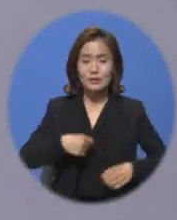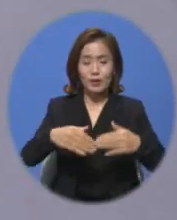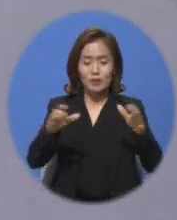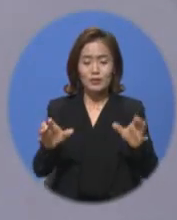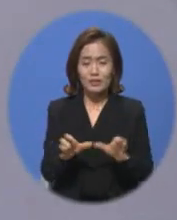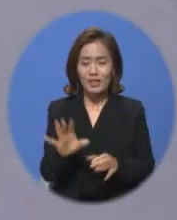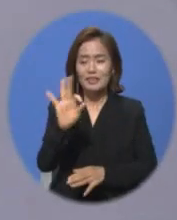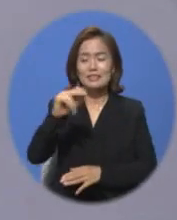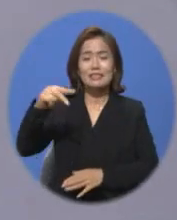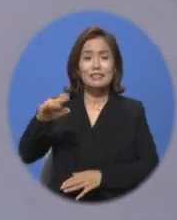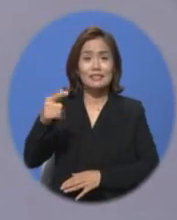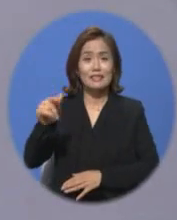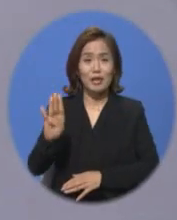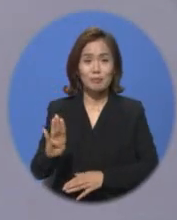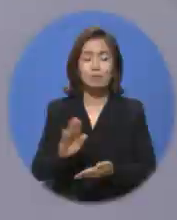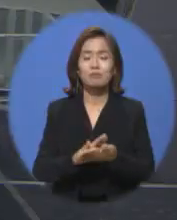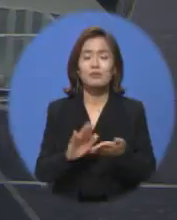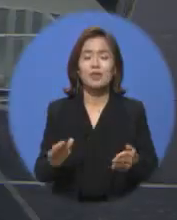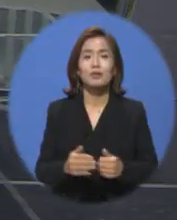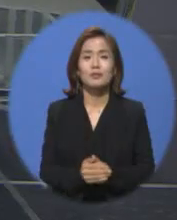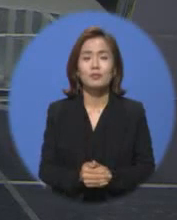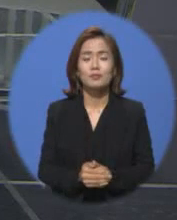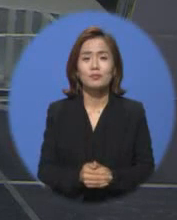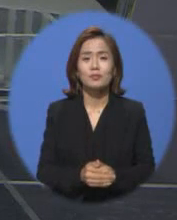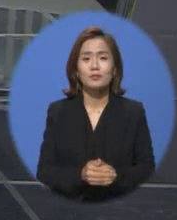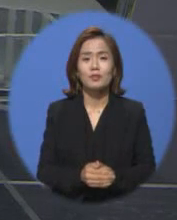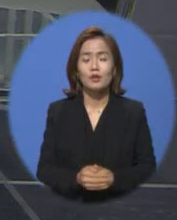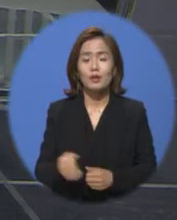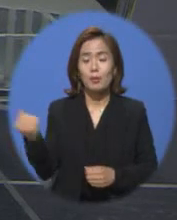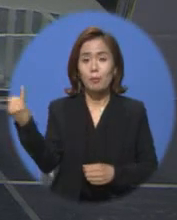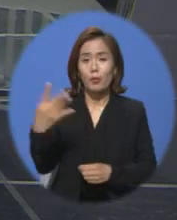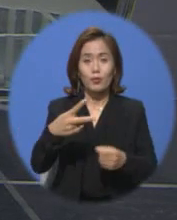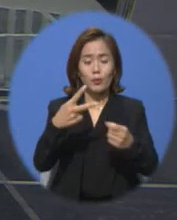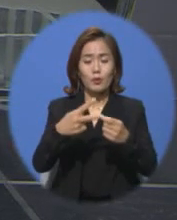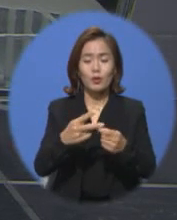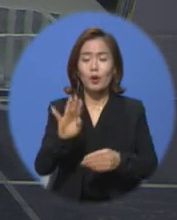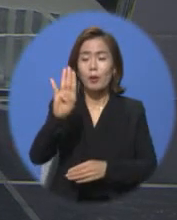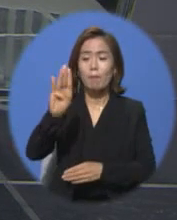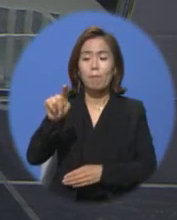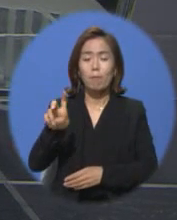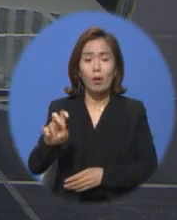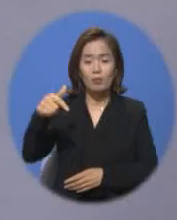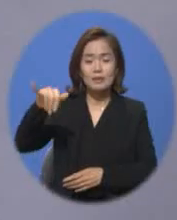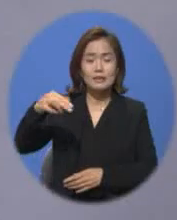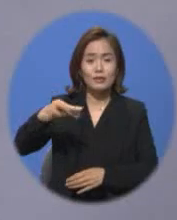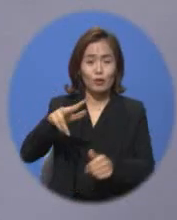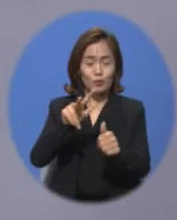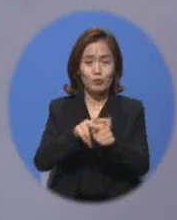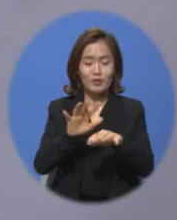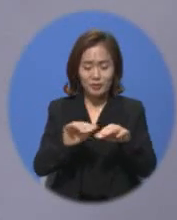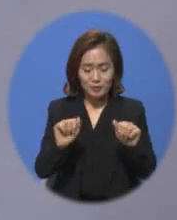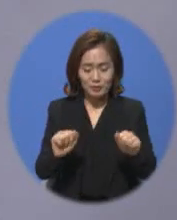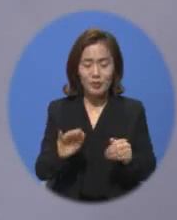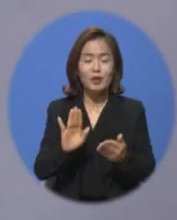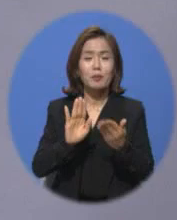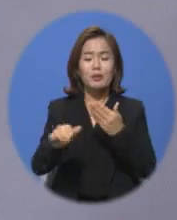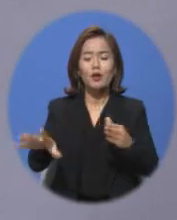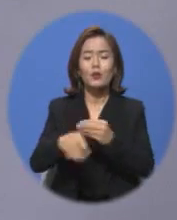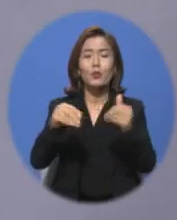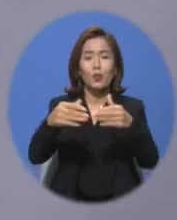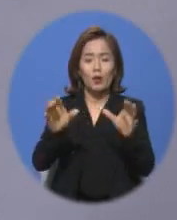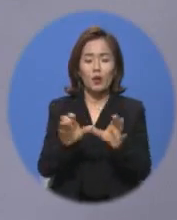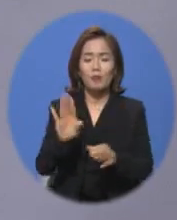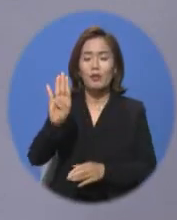정의당의이승남입니다 . 예.다음은2번후보인범 기철입니다. 안녕하세요.